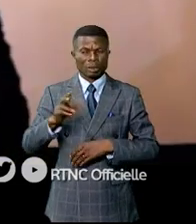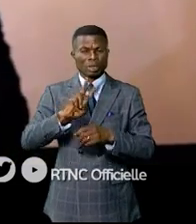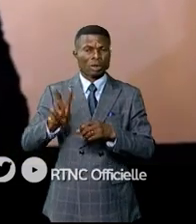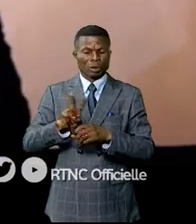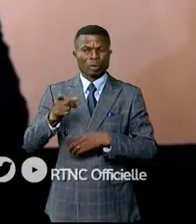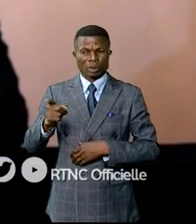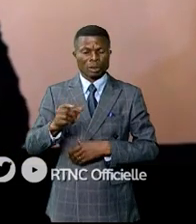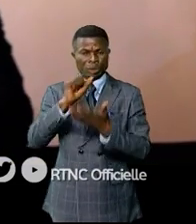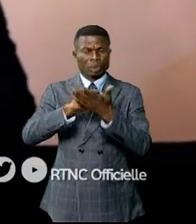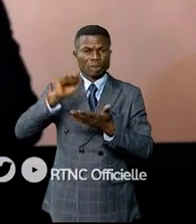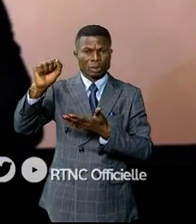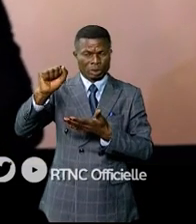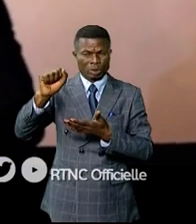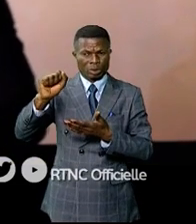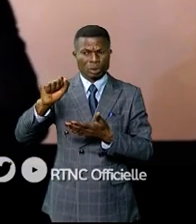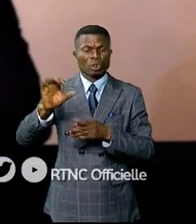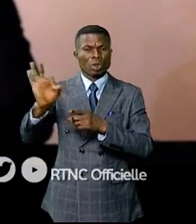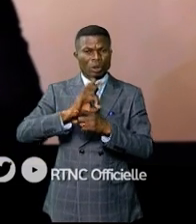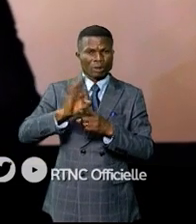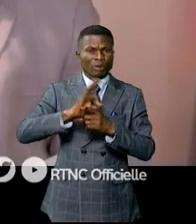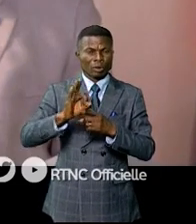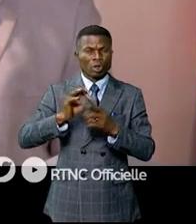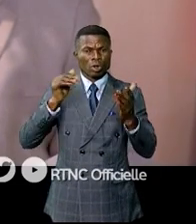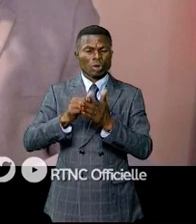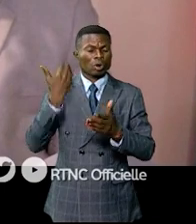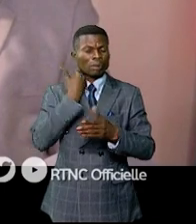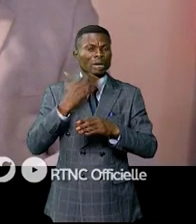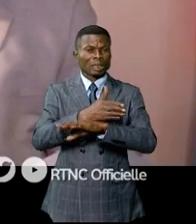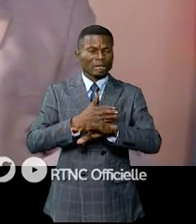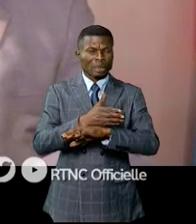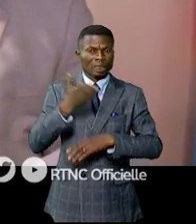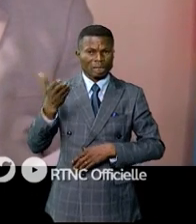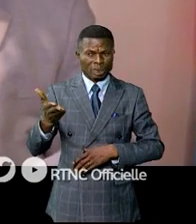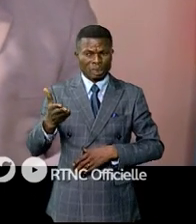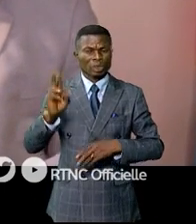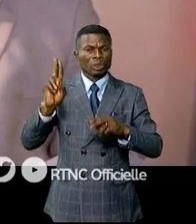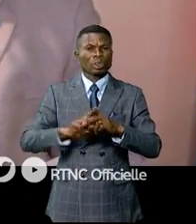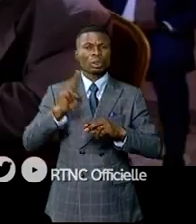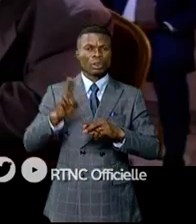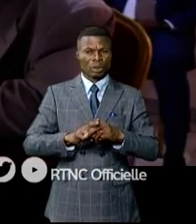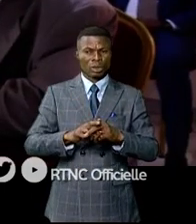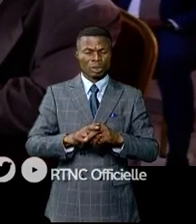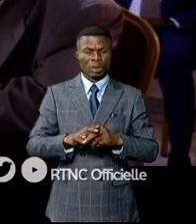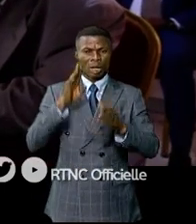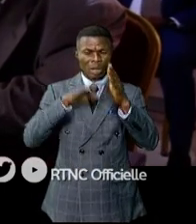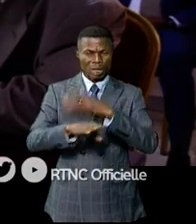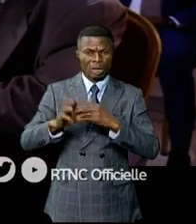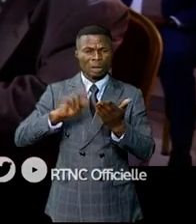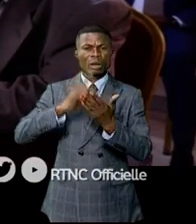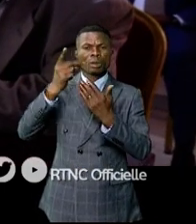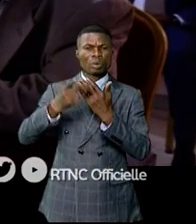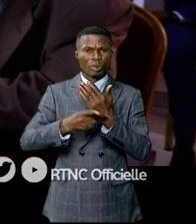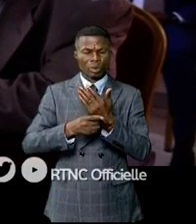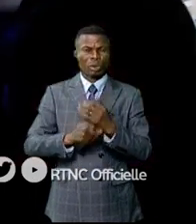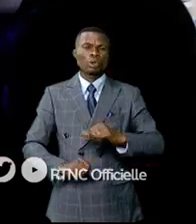drame. Ce séminaire résidentiel de formation en épidémiologie vétérinaire appliquée s'inscrivant dans le cadre